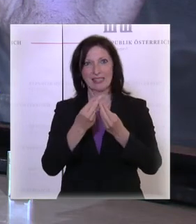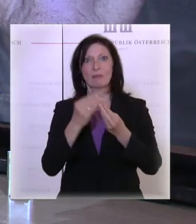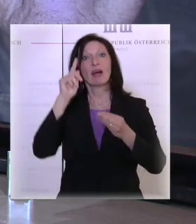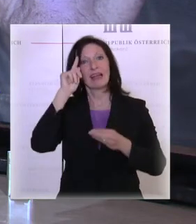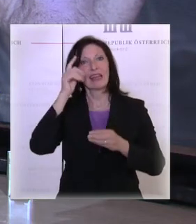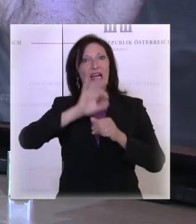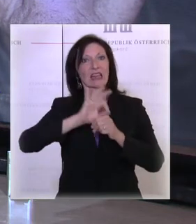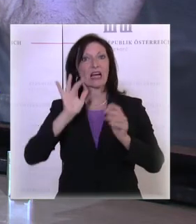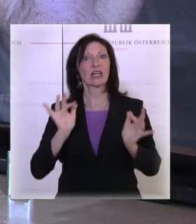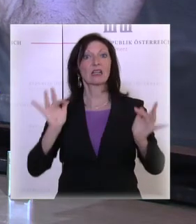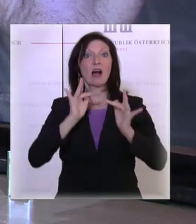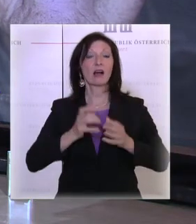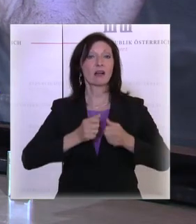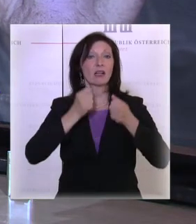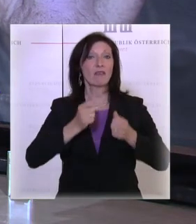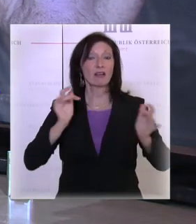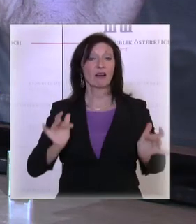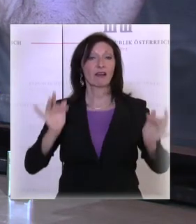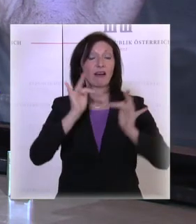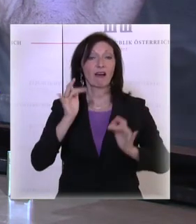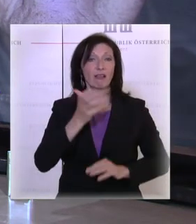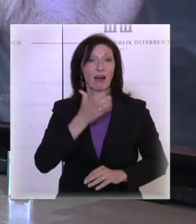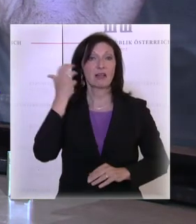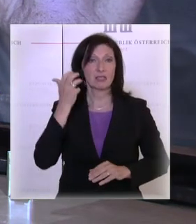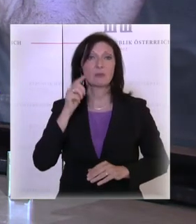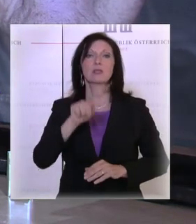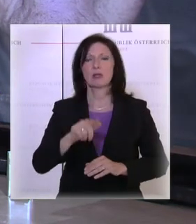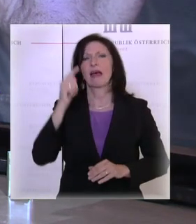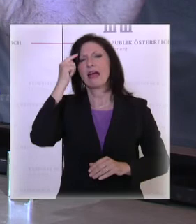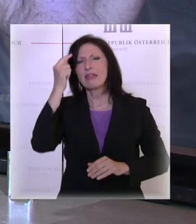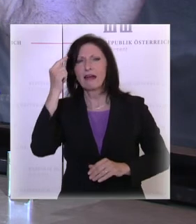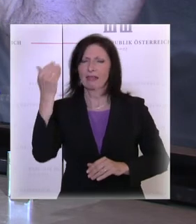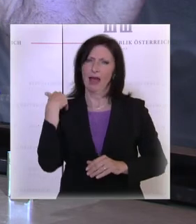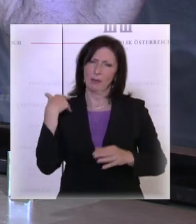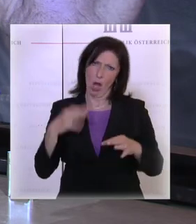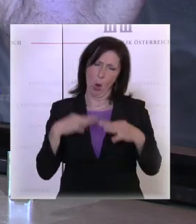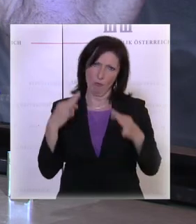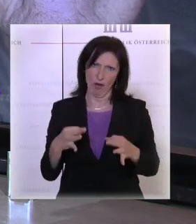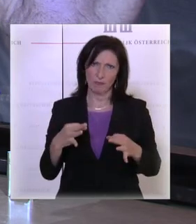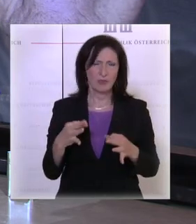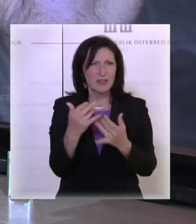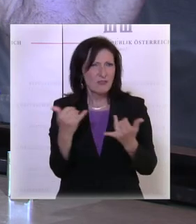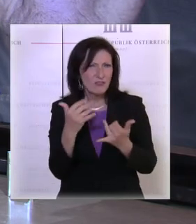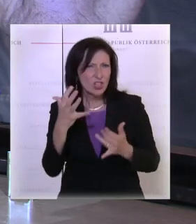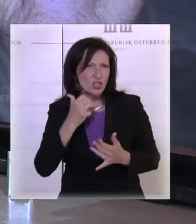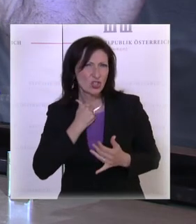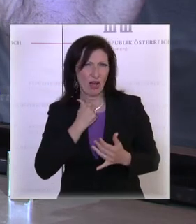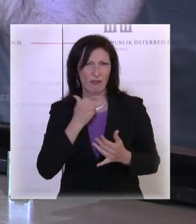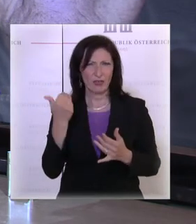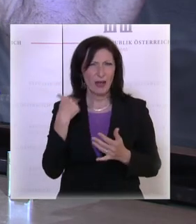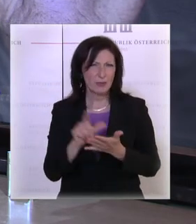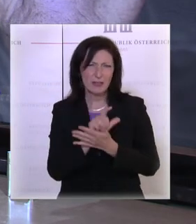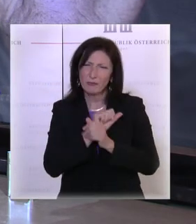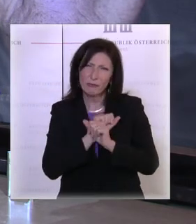und Rassismus im Gedenken an die Opfer des Nationalsozialismus begehen. Wie schaffen wir es, dass die Erinnerung an diese furchtbare